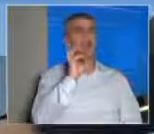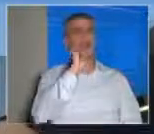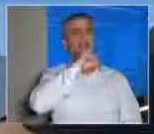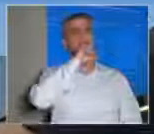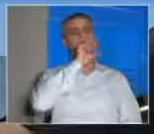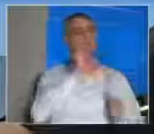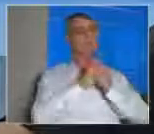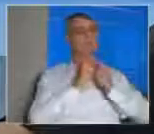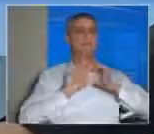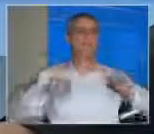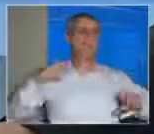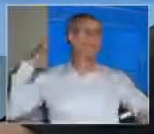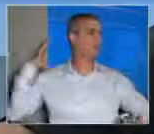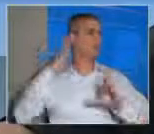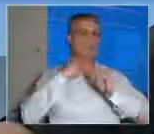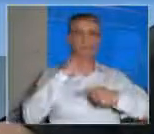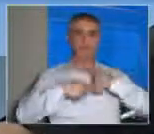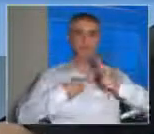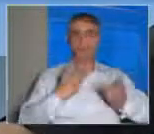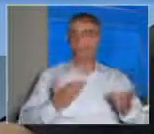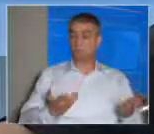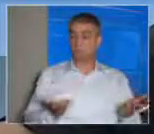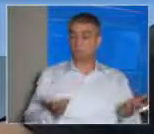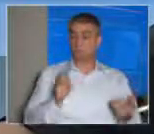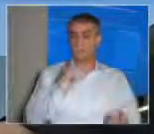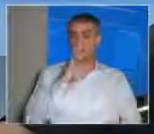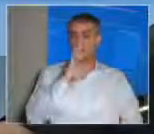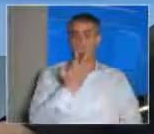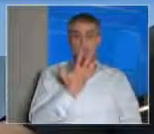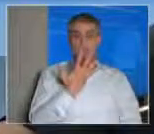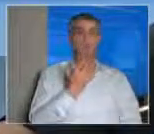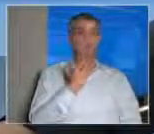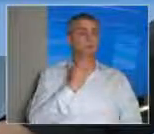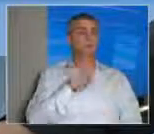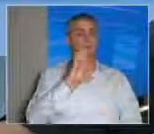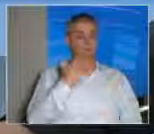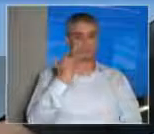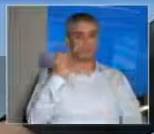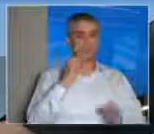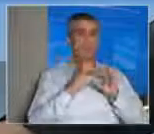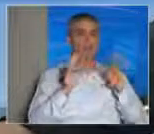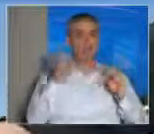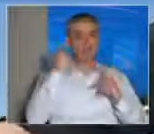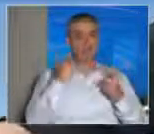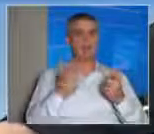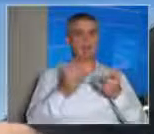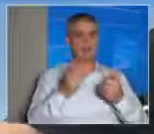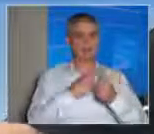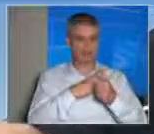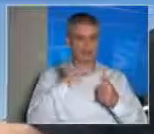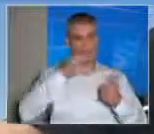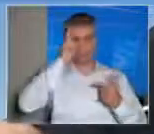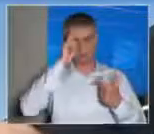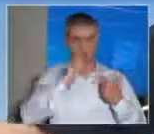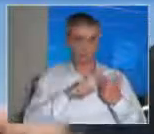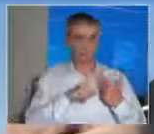של מפלגות שלטון לאורך השנים. כנסת חמישית. כן, כנסת חמישית, נזכיר, התחלת, כלומר, היית בין היתר בקדימה ועכשיו